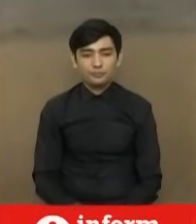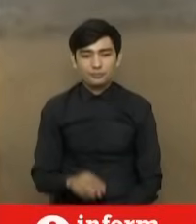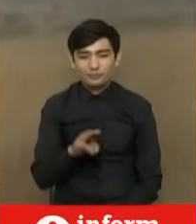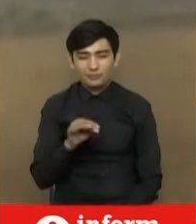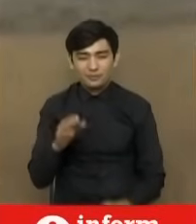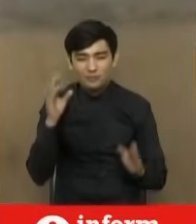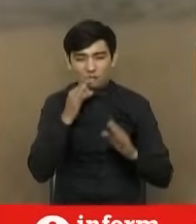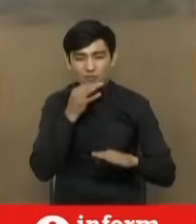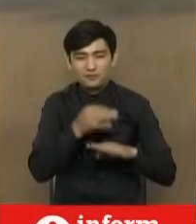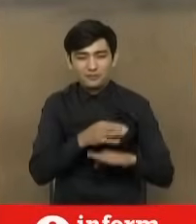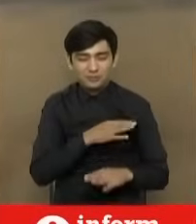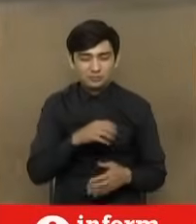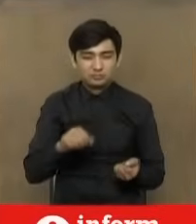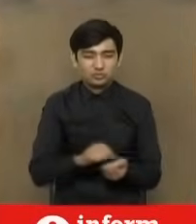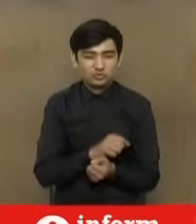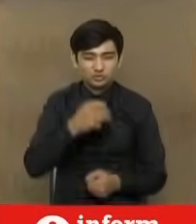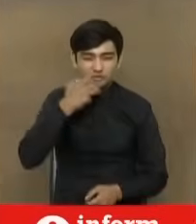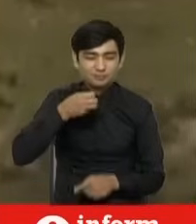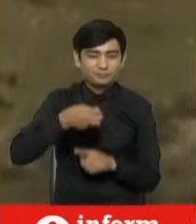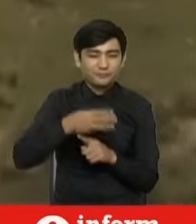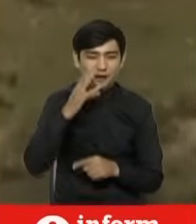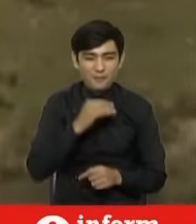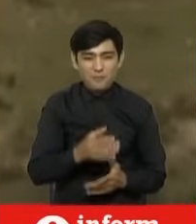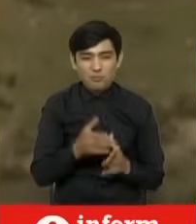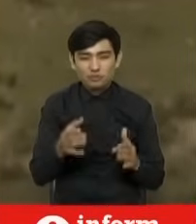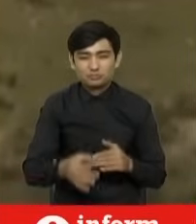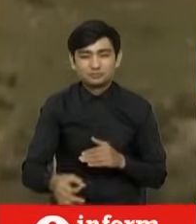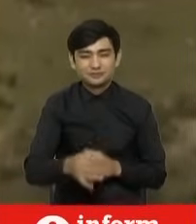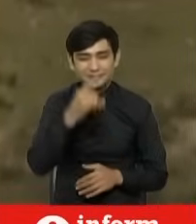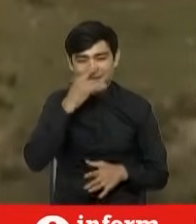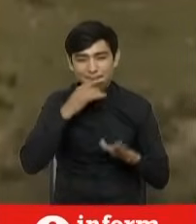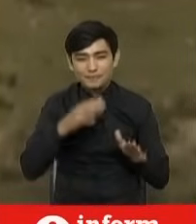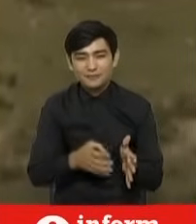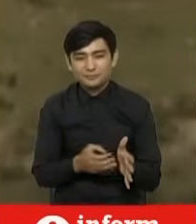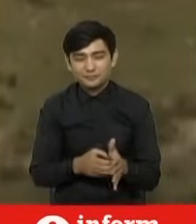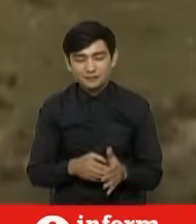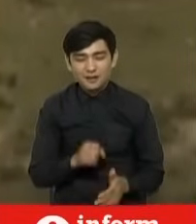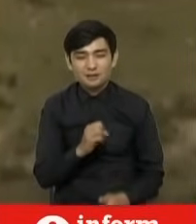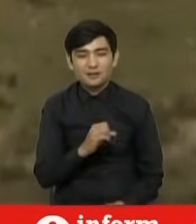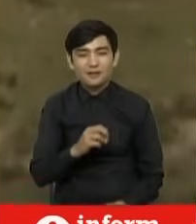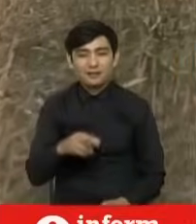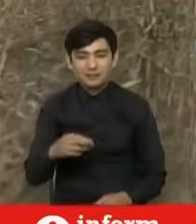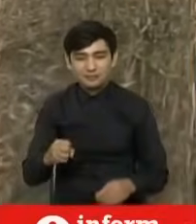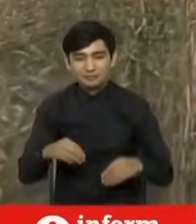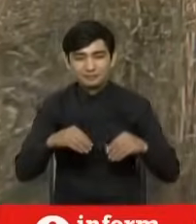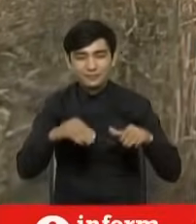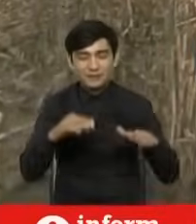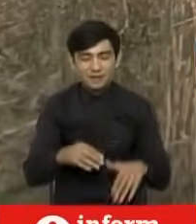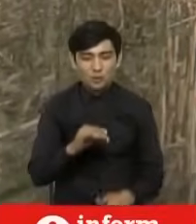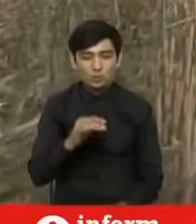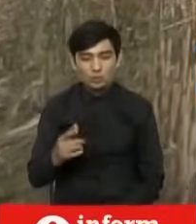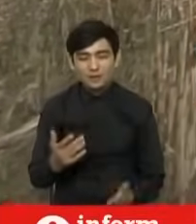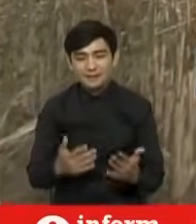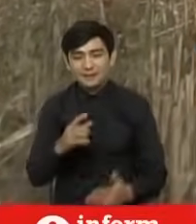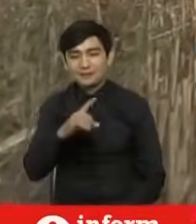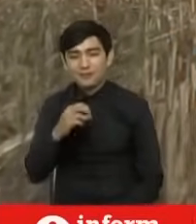Минэкологии предупредили о жаркой и засушливой погоде на большей территории Казахстана. Дефицит осадков ожидается на западе и юге страны. По